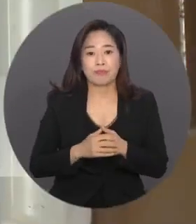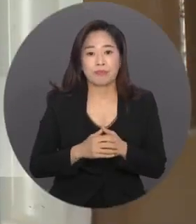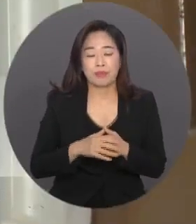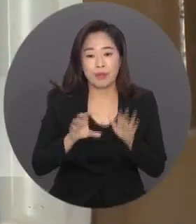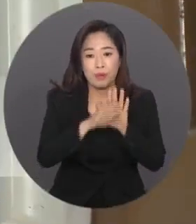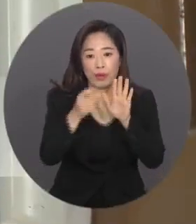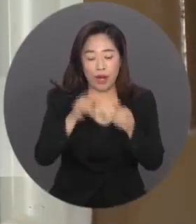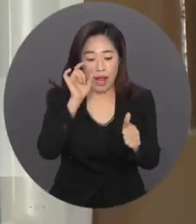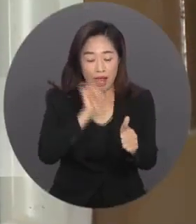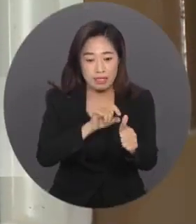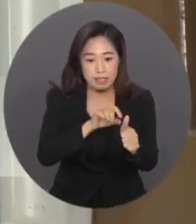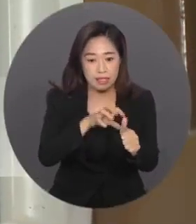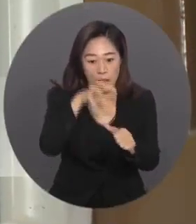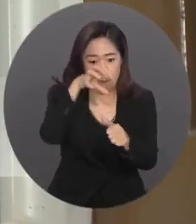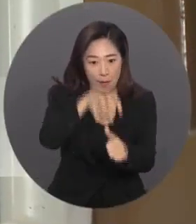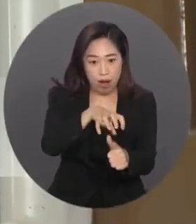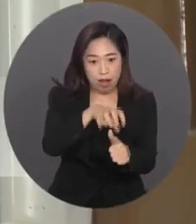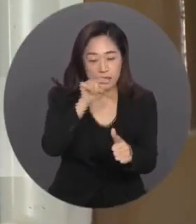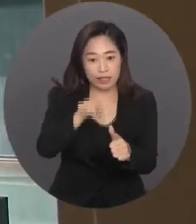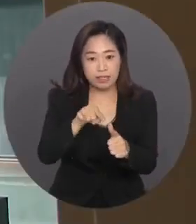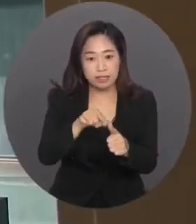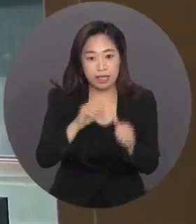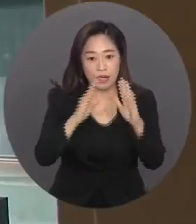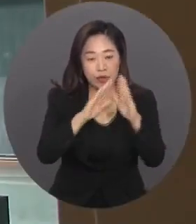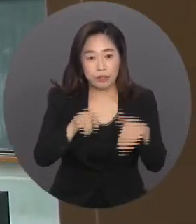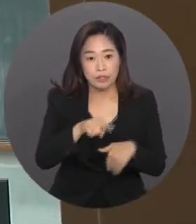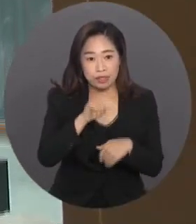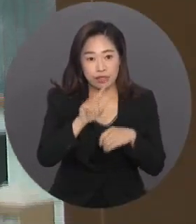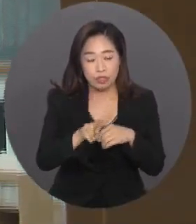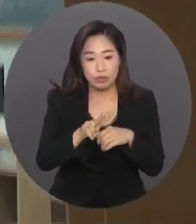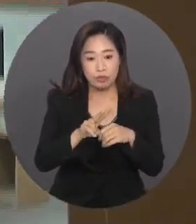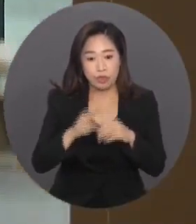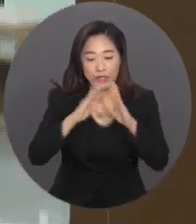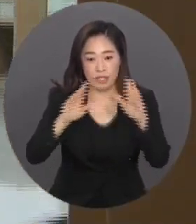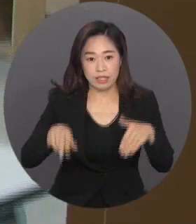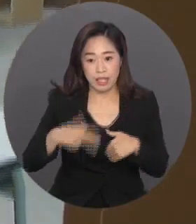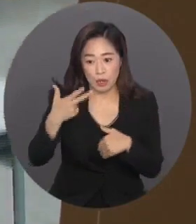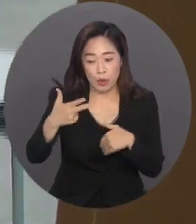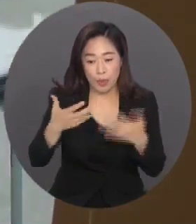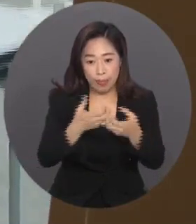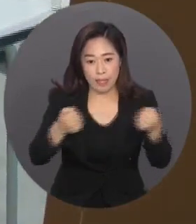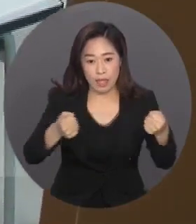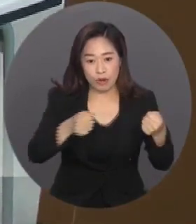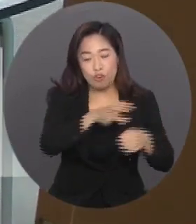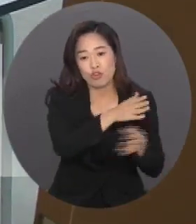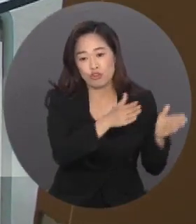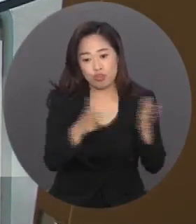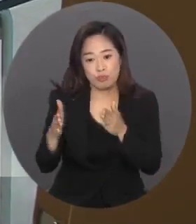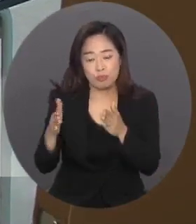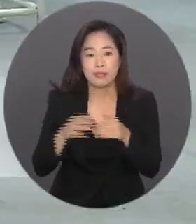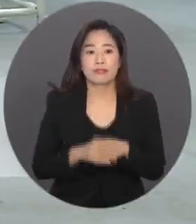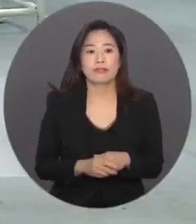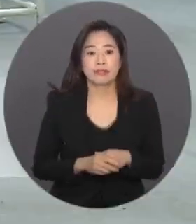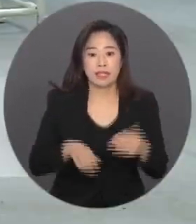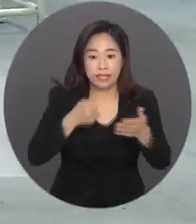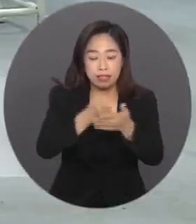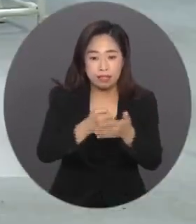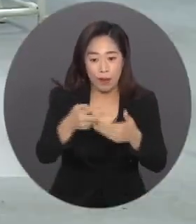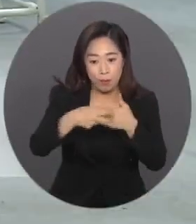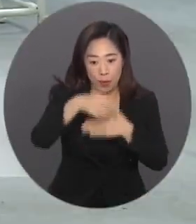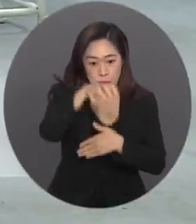시험장소는 광주에 두 곳 전남의 7곳 별도로 마련된 상태입니다 이번 환자들은 지정된 병원에서